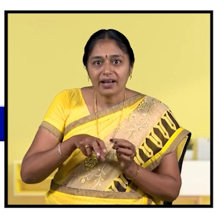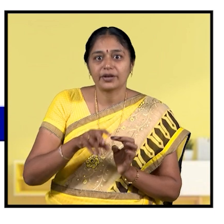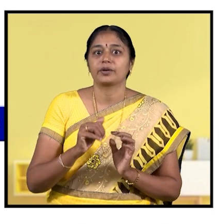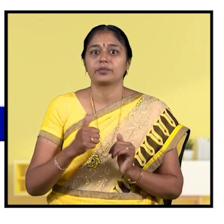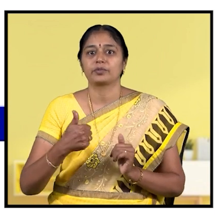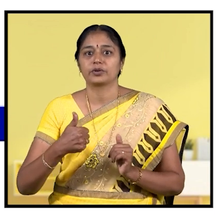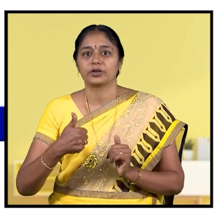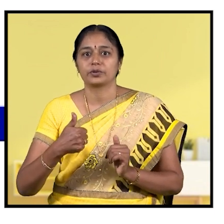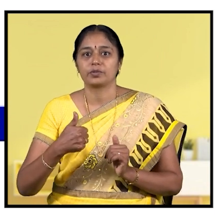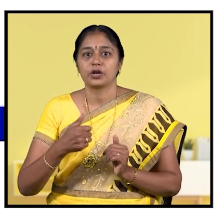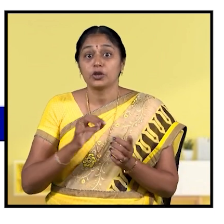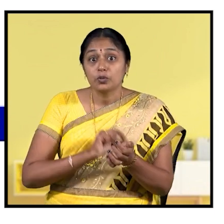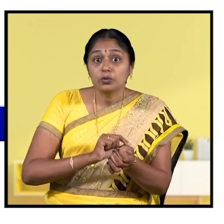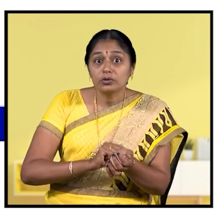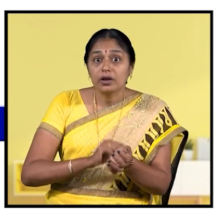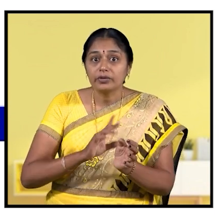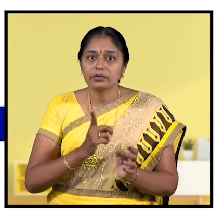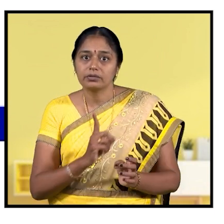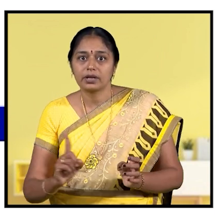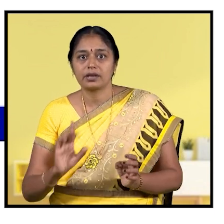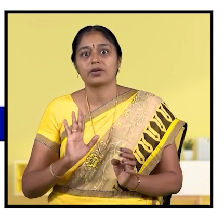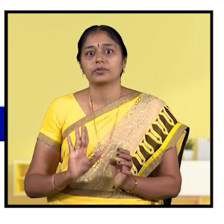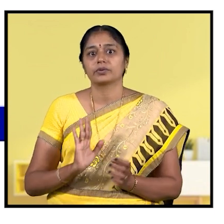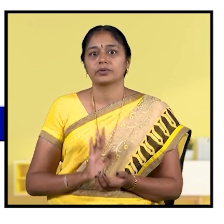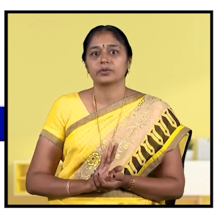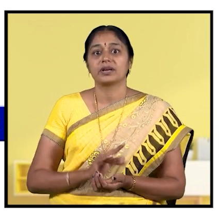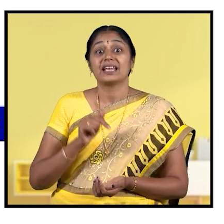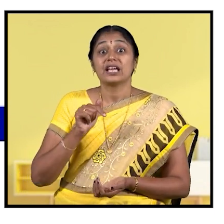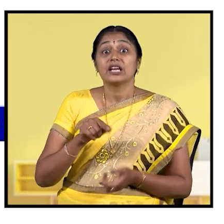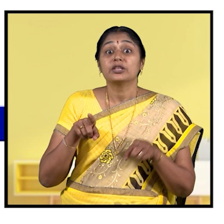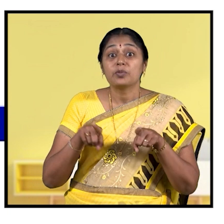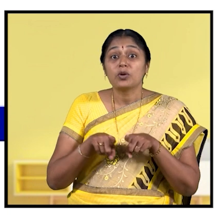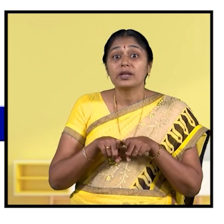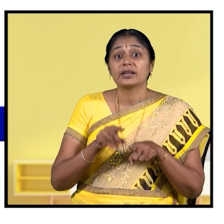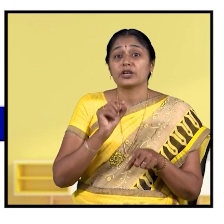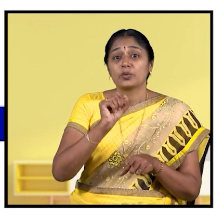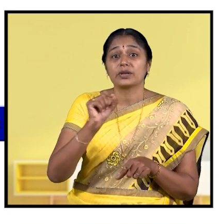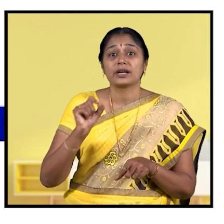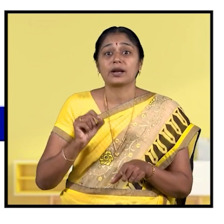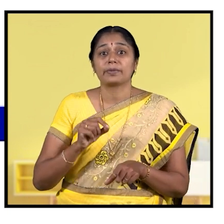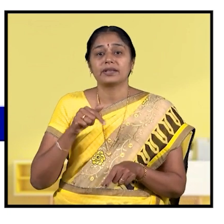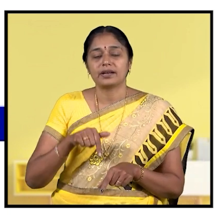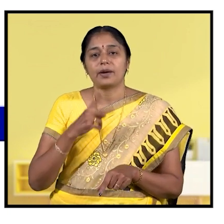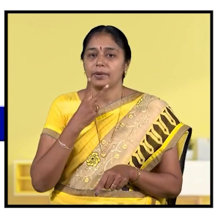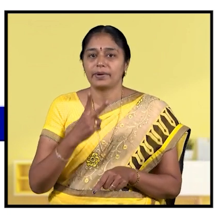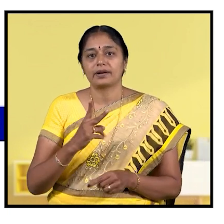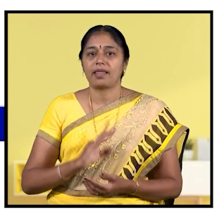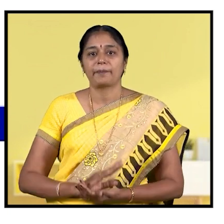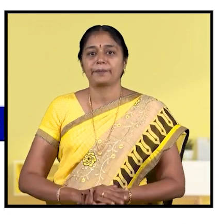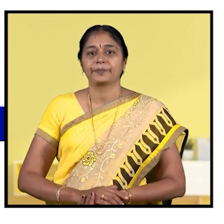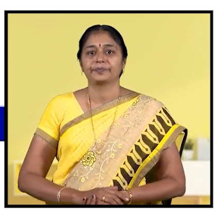செல் உயிரி. இது ஒட்டுணியாகவும் இருக்கும், தனித்தும் வாழக்கூடிய விஷயம். இத்தகைய நுண்ணுயிர்கள் உண்டாகக்கூடிய நோய்களை பற்றி இப்போது நாம் வந்து தெளிவாக